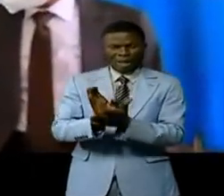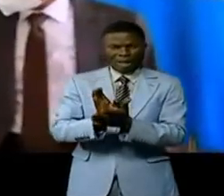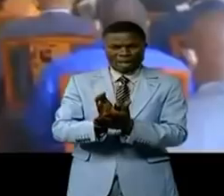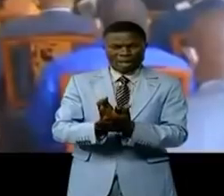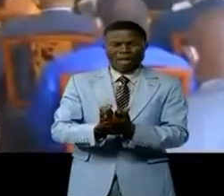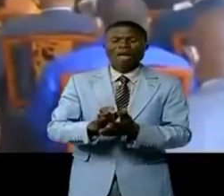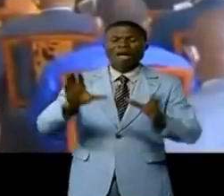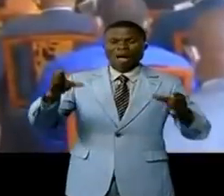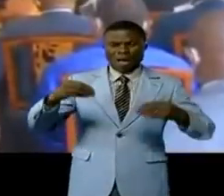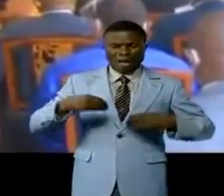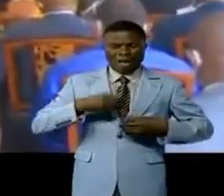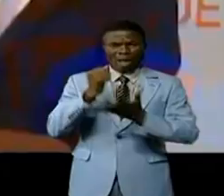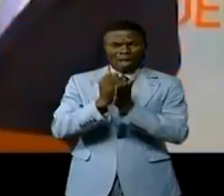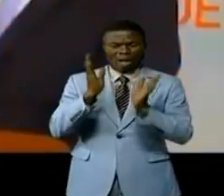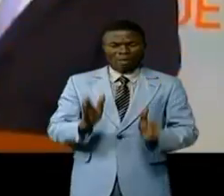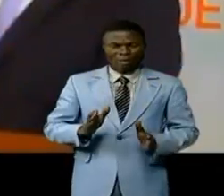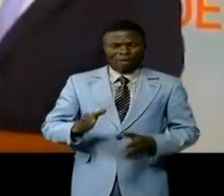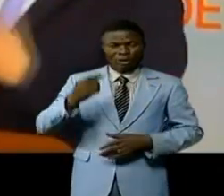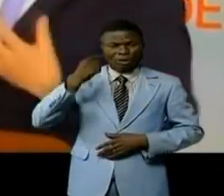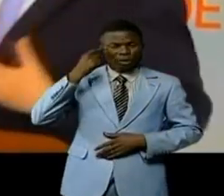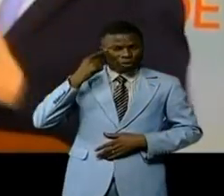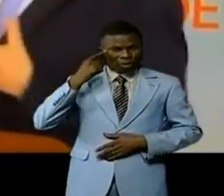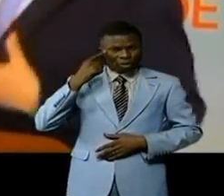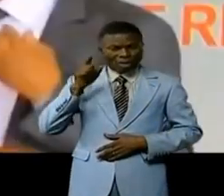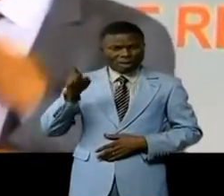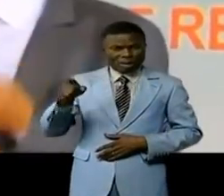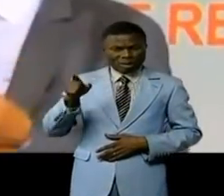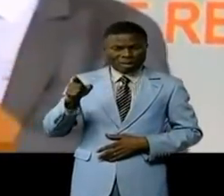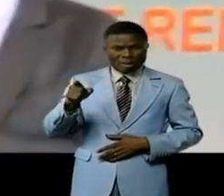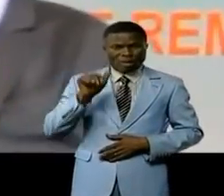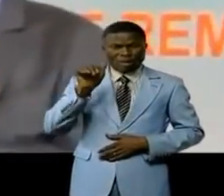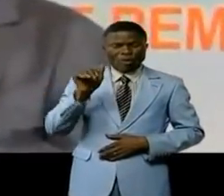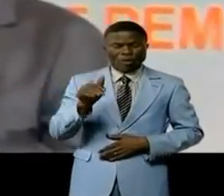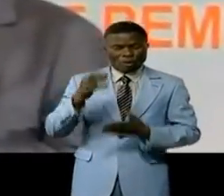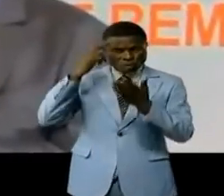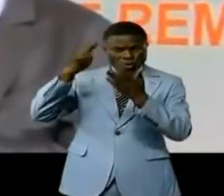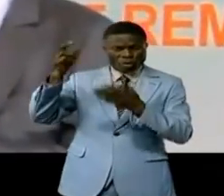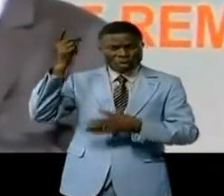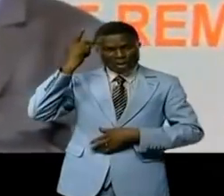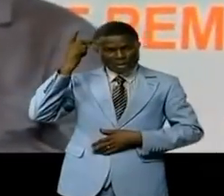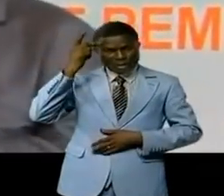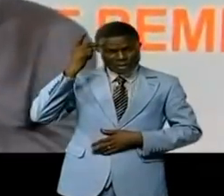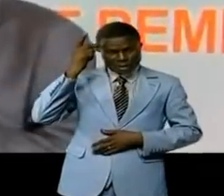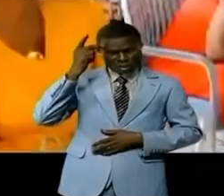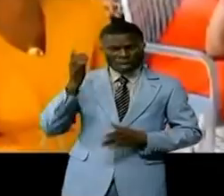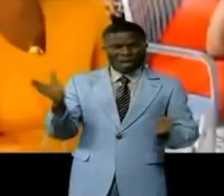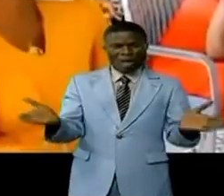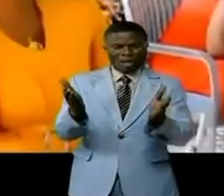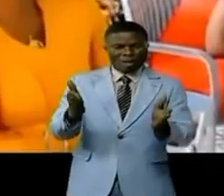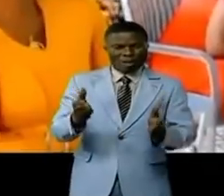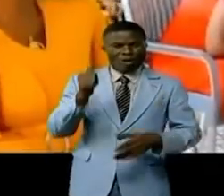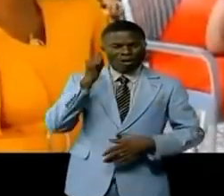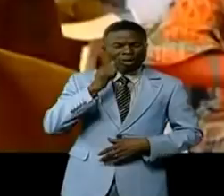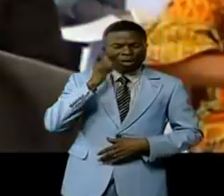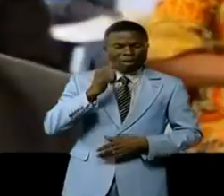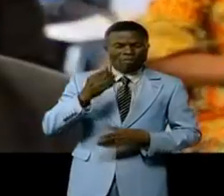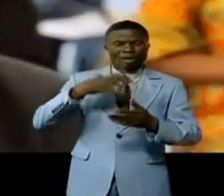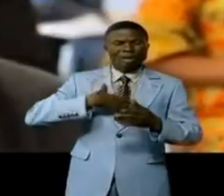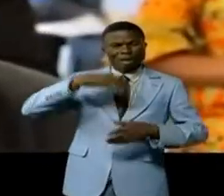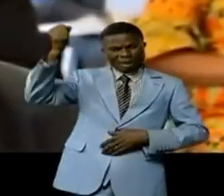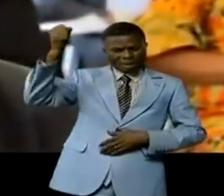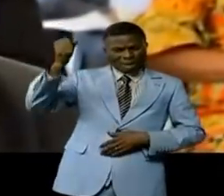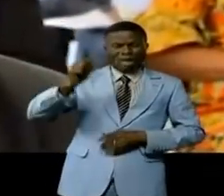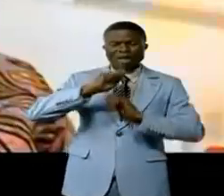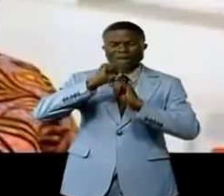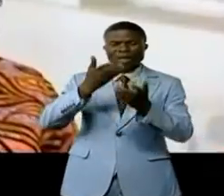confirmation. L'ambassadeur chinois Zhu Xing et le recteur de l'université de Kinshasa ont encouragé les lauréats bénéficiaires de cette